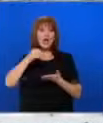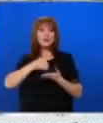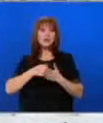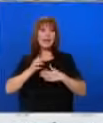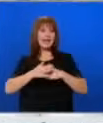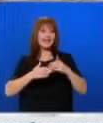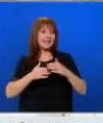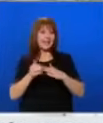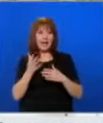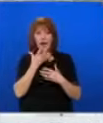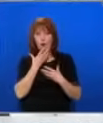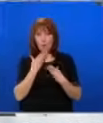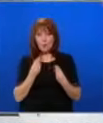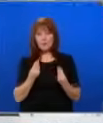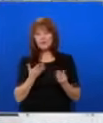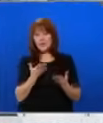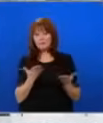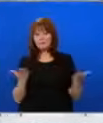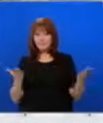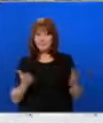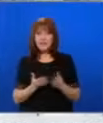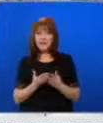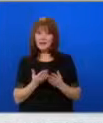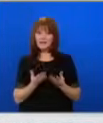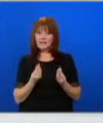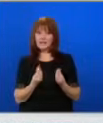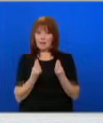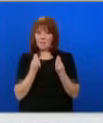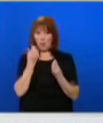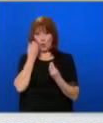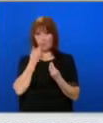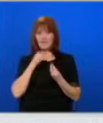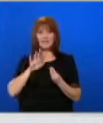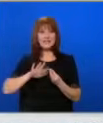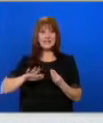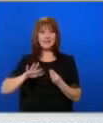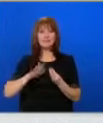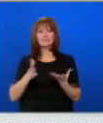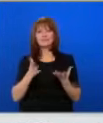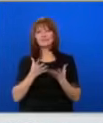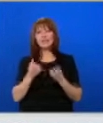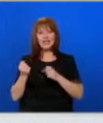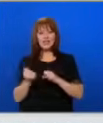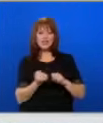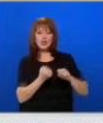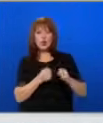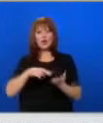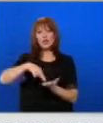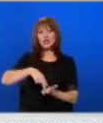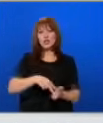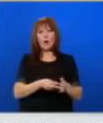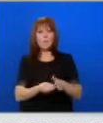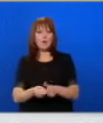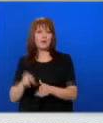хубаво, че няма много сняг. Дано навали още. Да стане хубав сезон. Истински рай за скиори и сноубордисти е днес